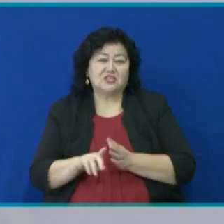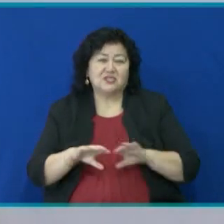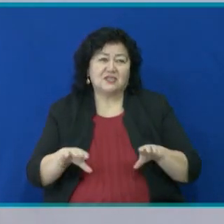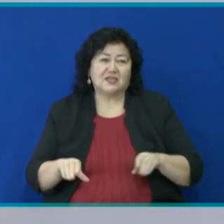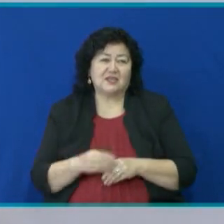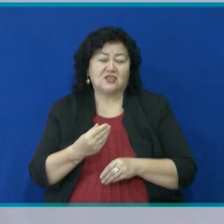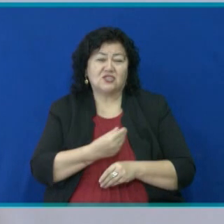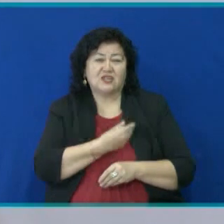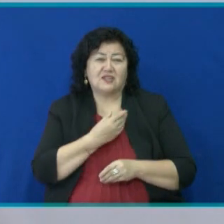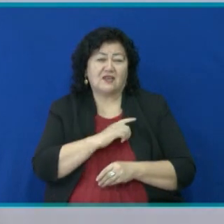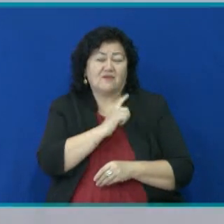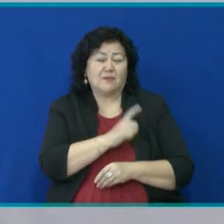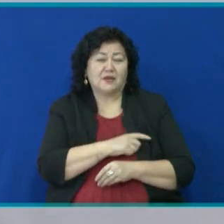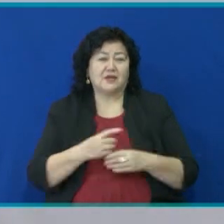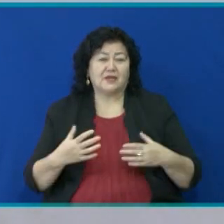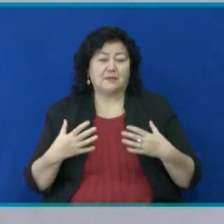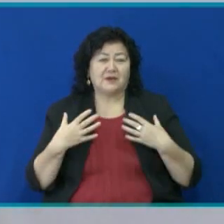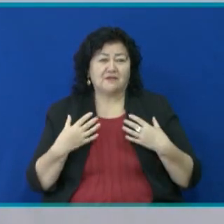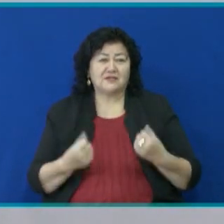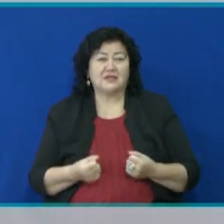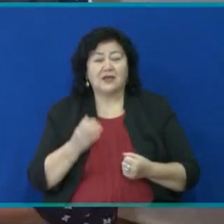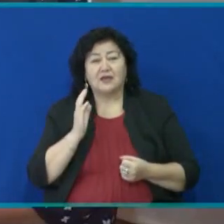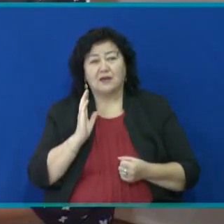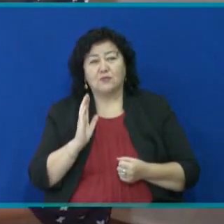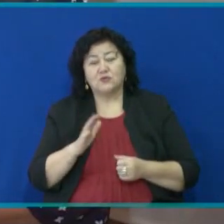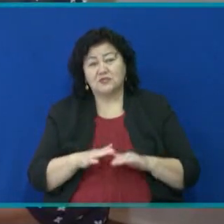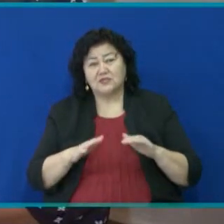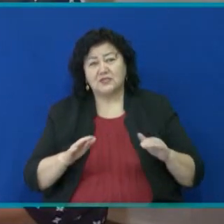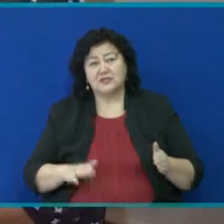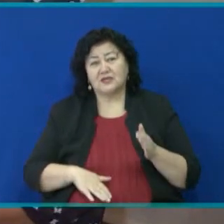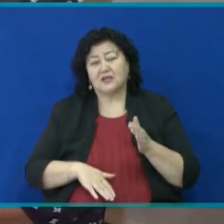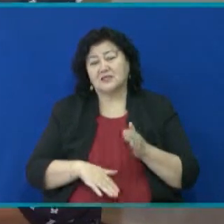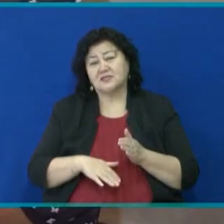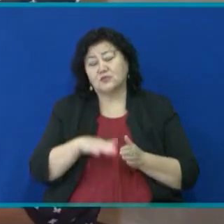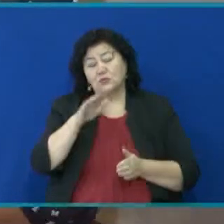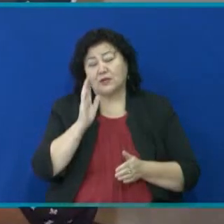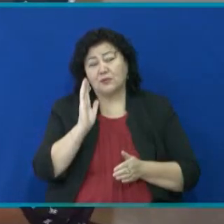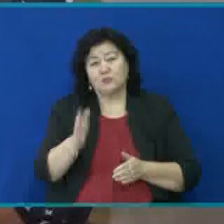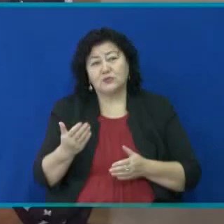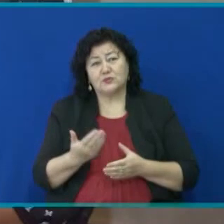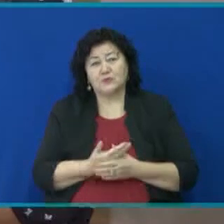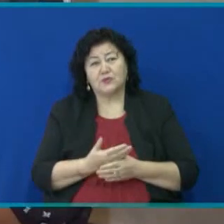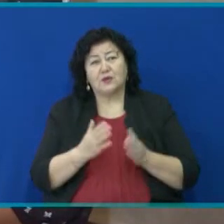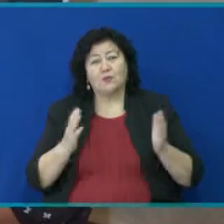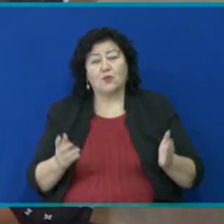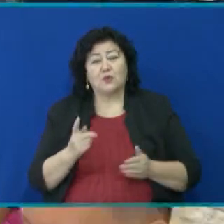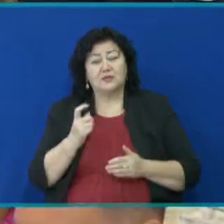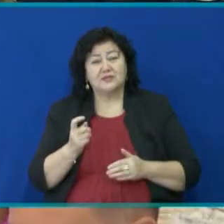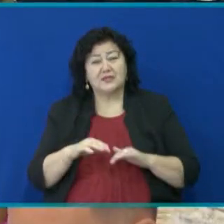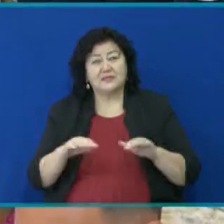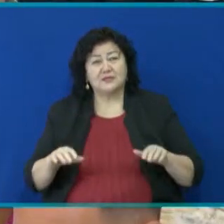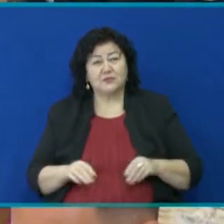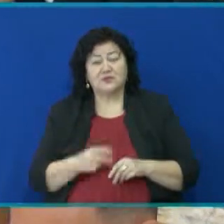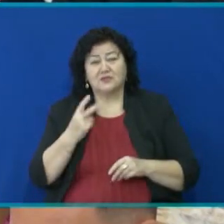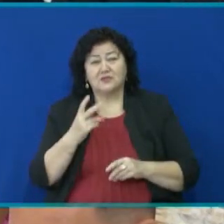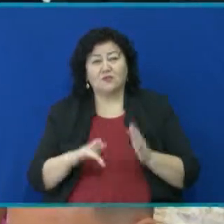крепкого здоровья. Пусть ваши дети растут, а мы всегда будем помогать. В конкурсе приняли участие около 100 семей из 2 городов и